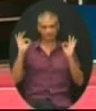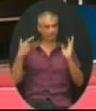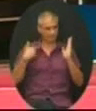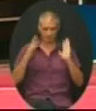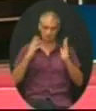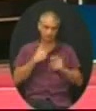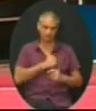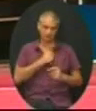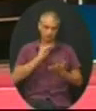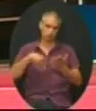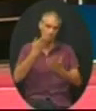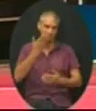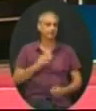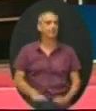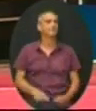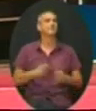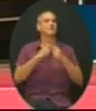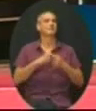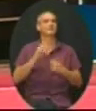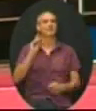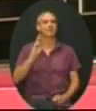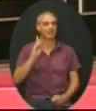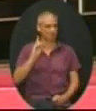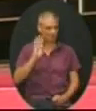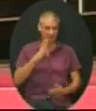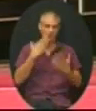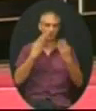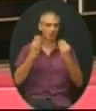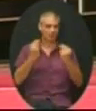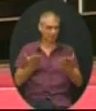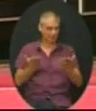מאוד מצר על זה שחתמה. חבר הכנסת דוד ביטן, אנחנו נסתפק בדברים האלה. תודה רבה לך. תודה רבה.